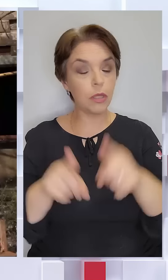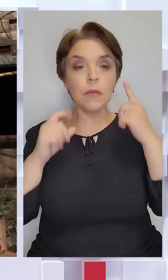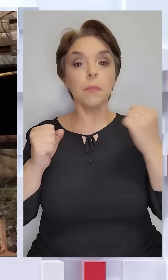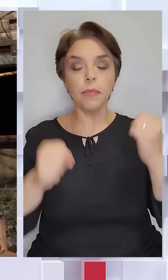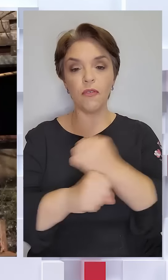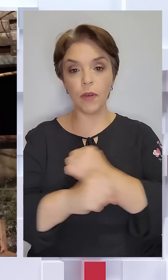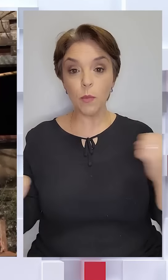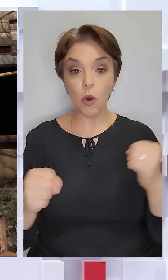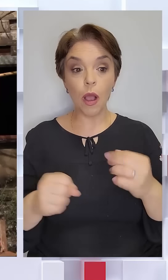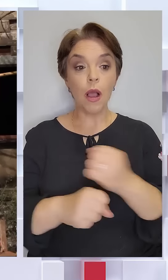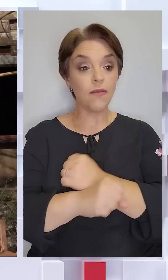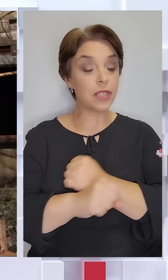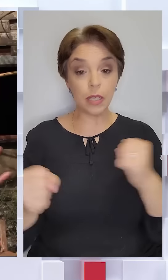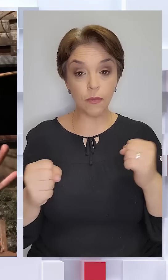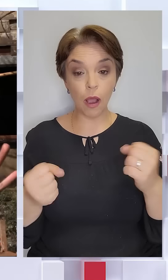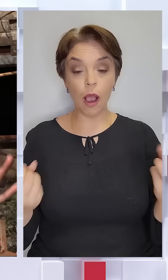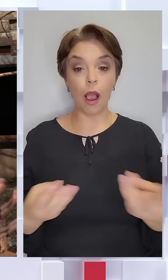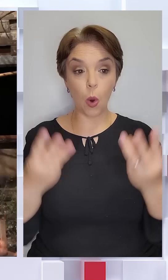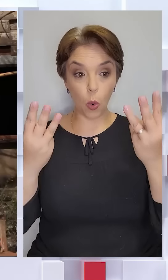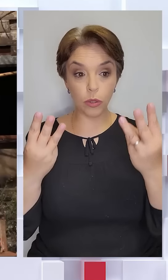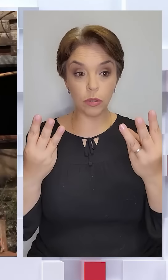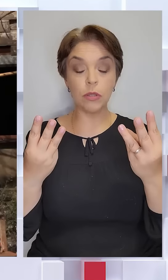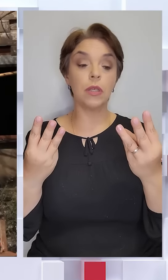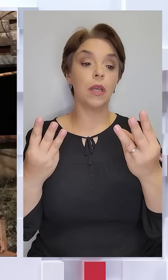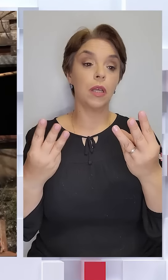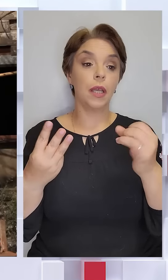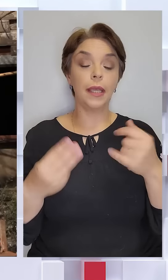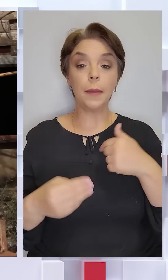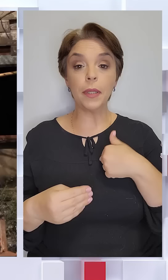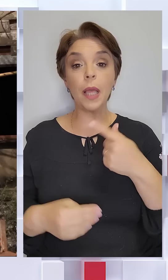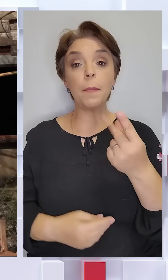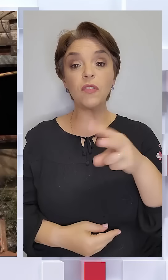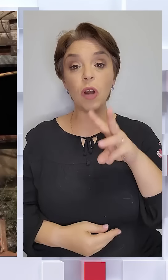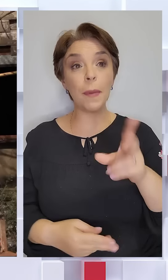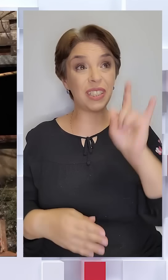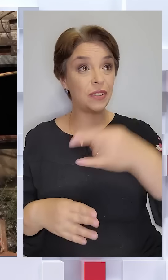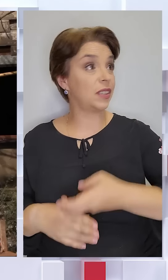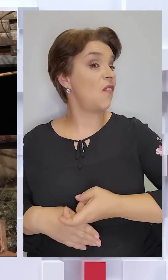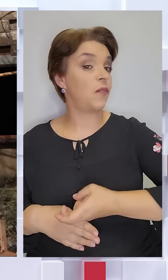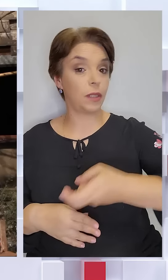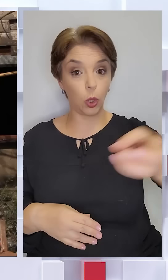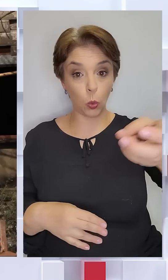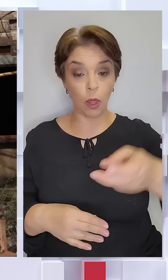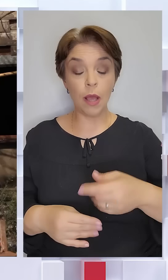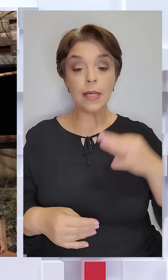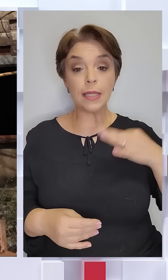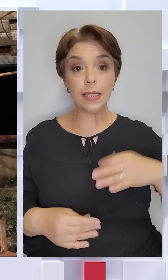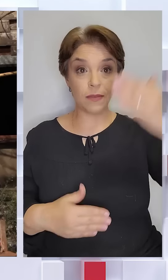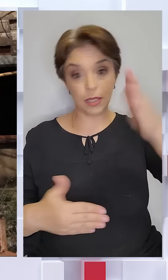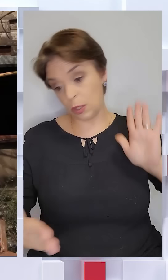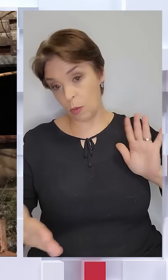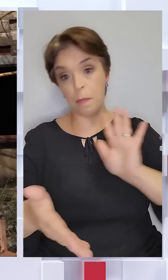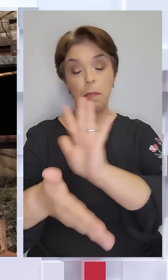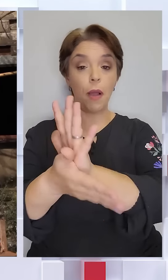вибух. Зрив, огонь. Вибух, вогонь. І мене 1,5 метра від вікна відкинуло. Сина у